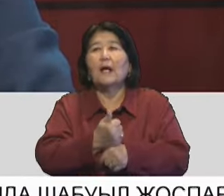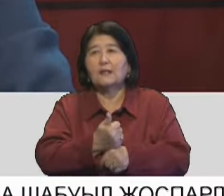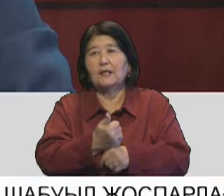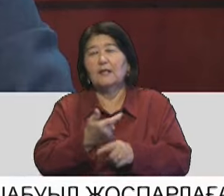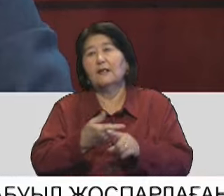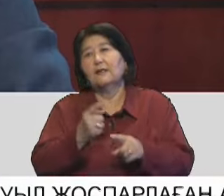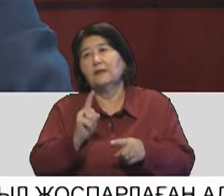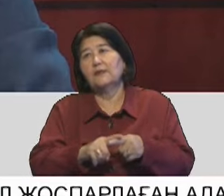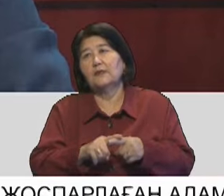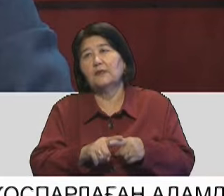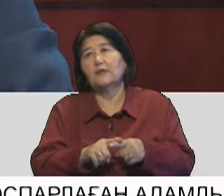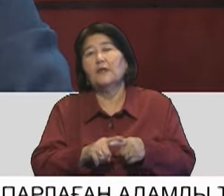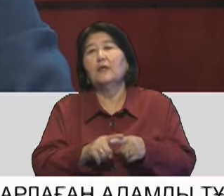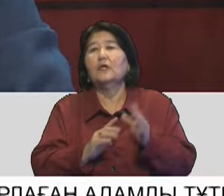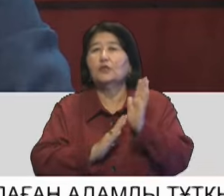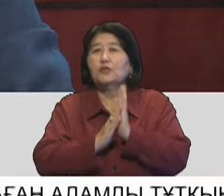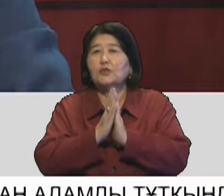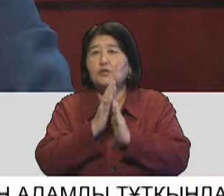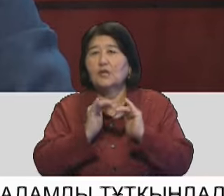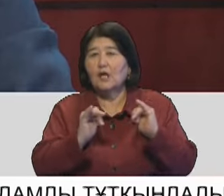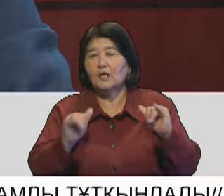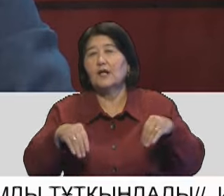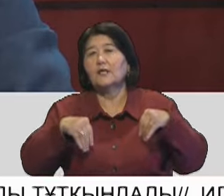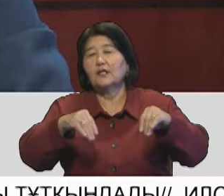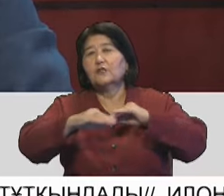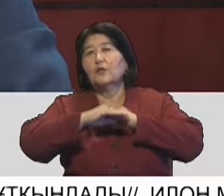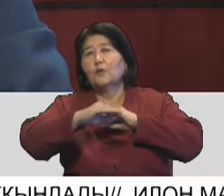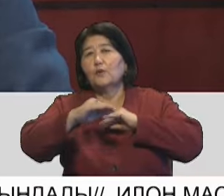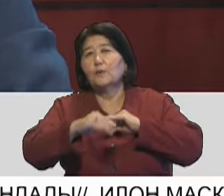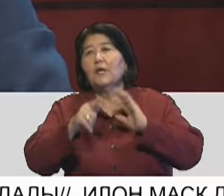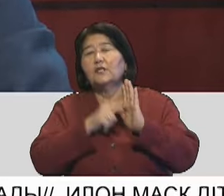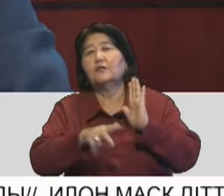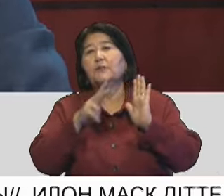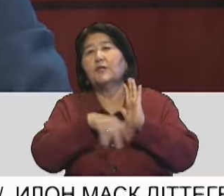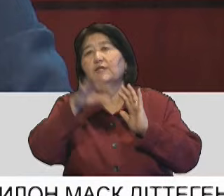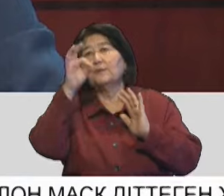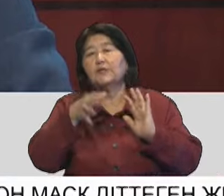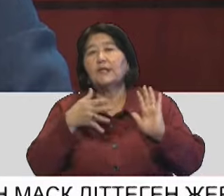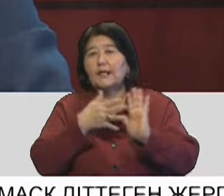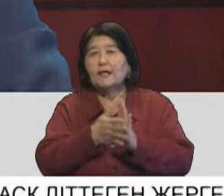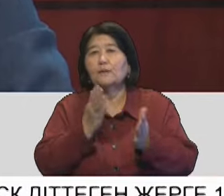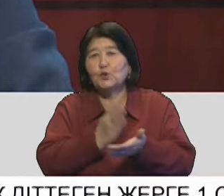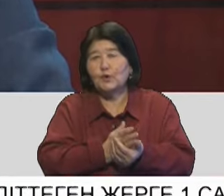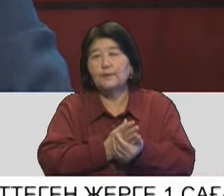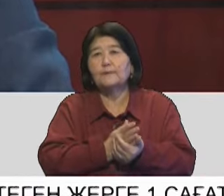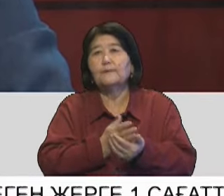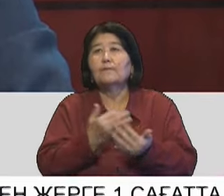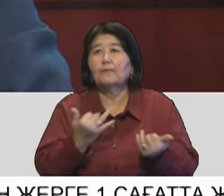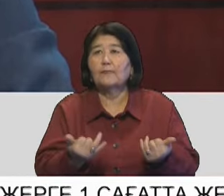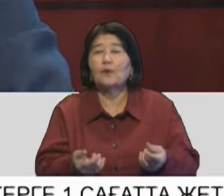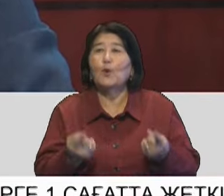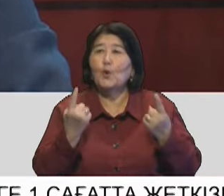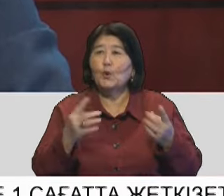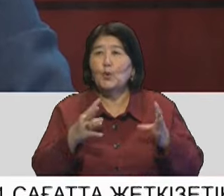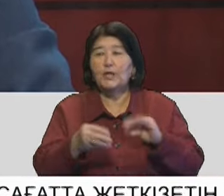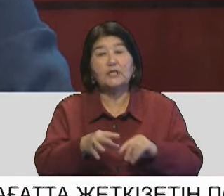деген сортын шығарып, ол сол егістік көлемінің 70-80% игеріп жүрді. Бұл үлкен нәтиже